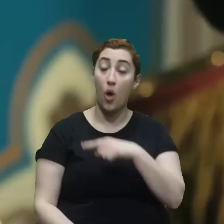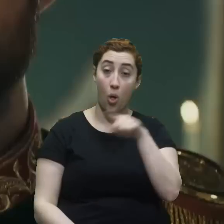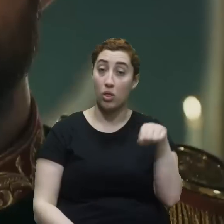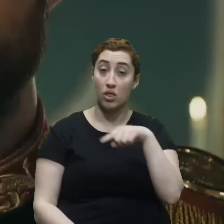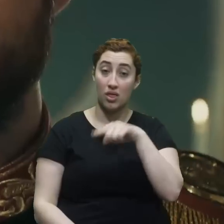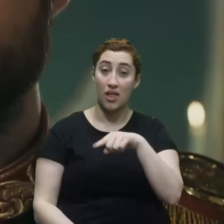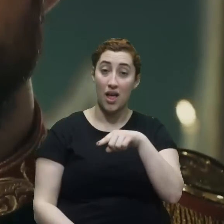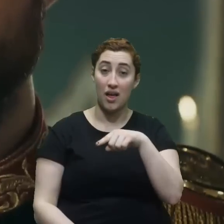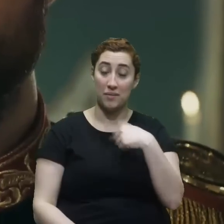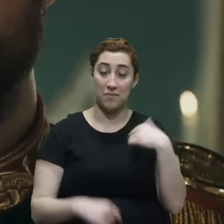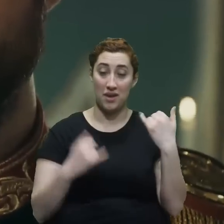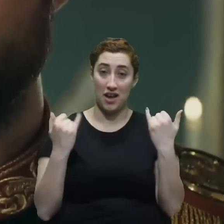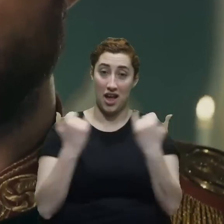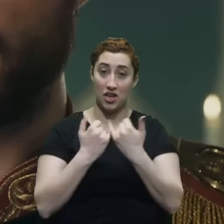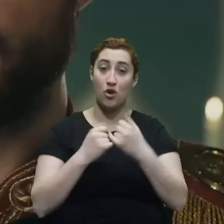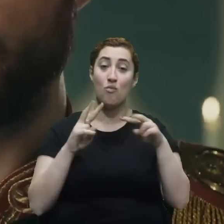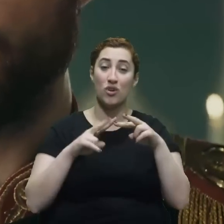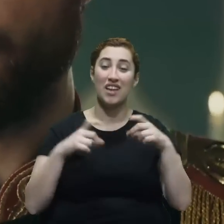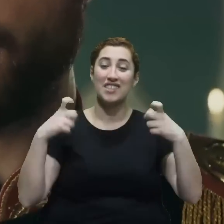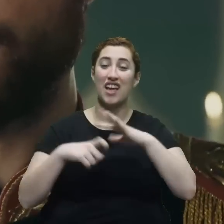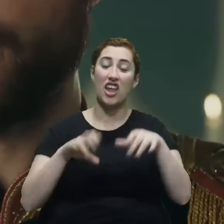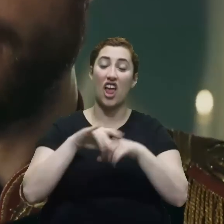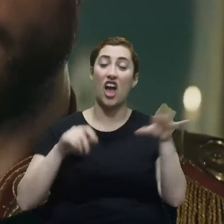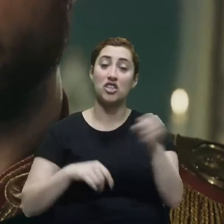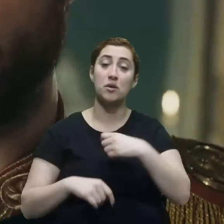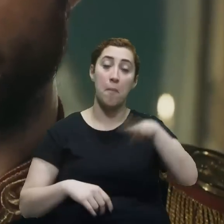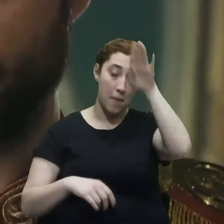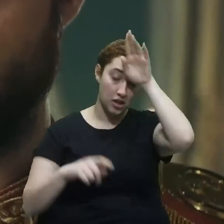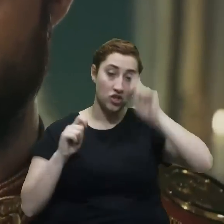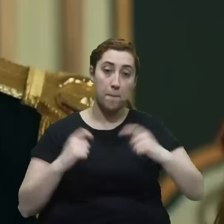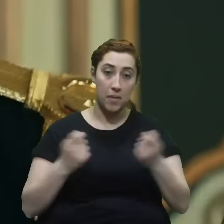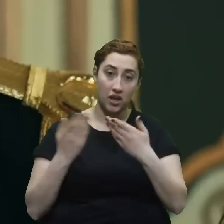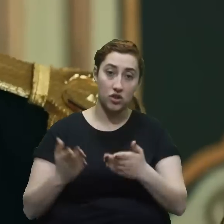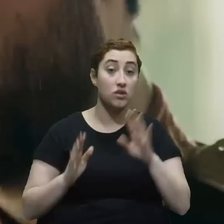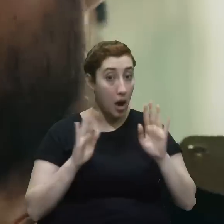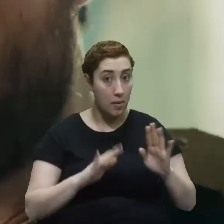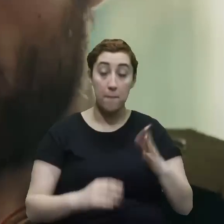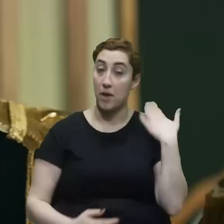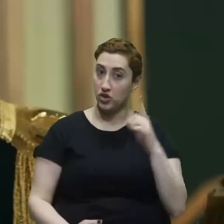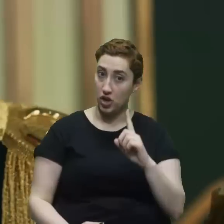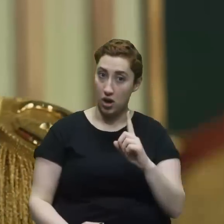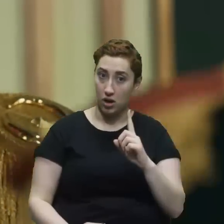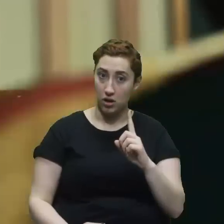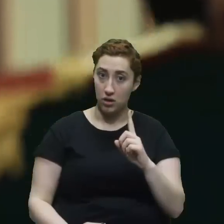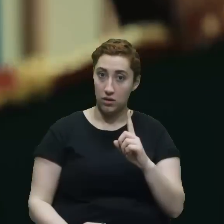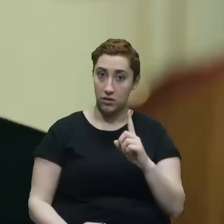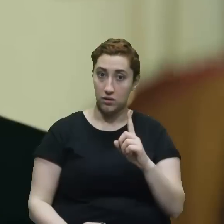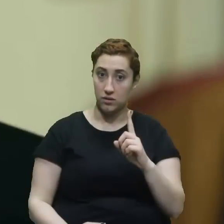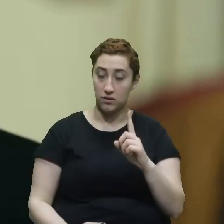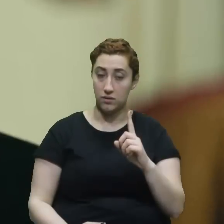Onlar biraderimiz Murat'ı saraydan kaçırıp padişah ilan etmeye kalktılar. Ama... Paşa!